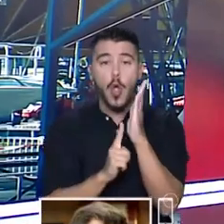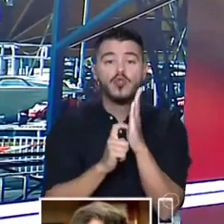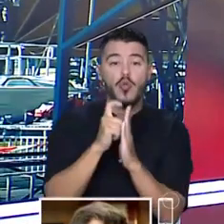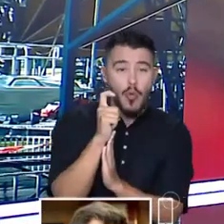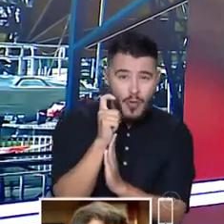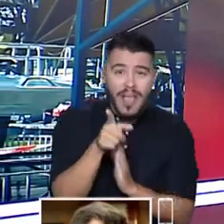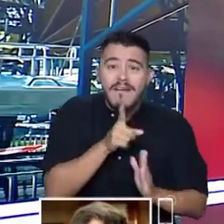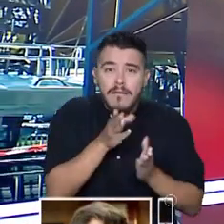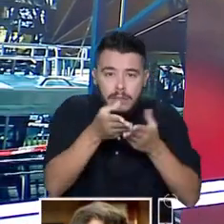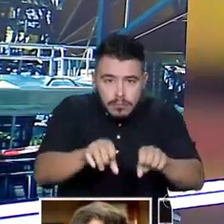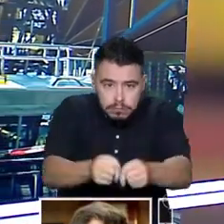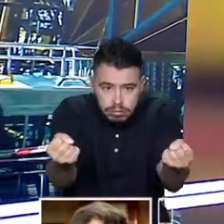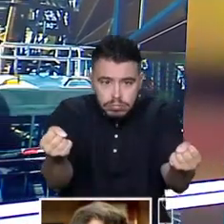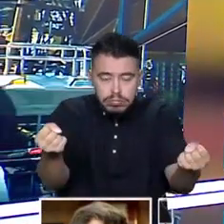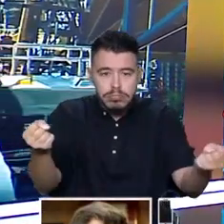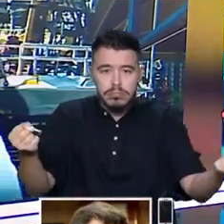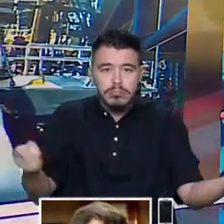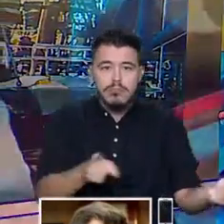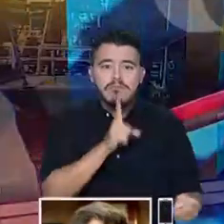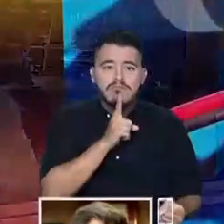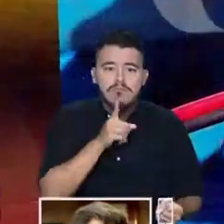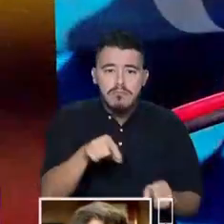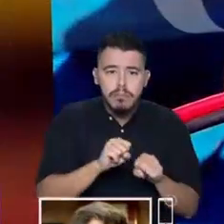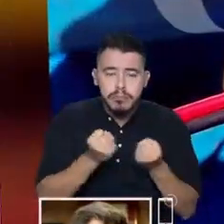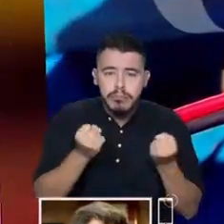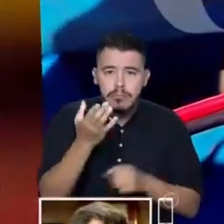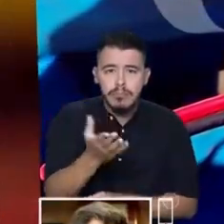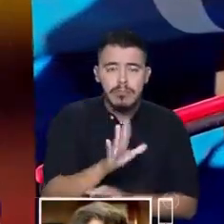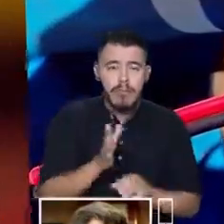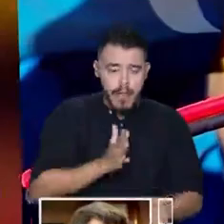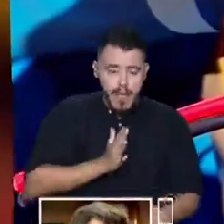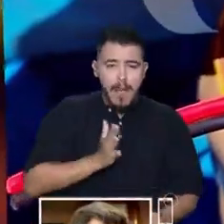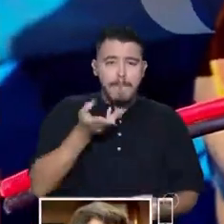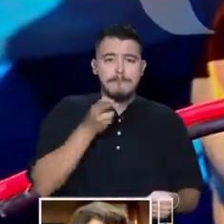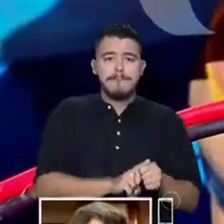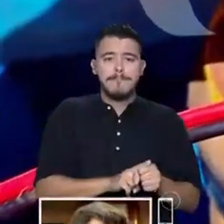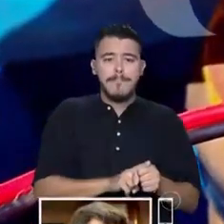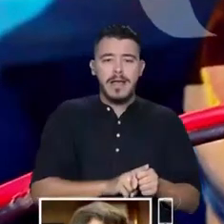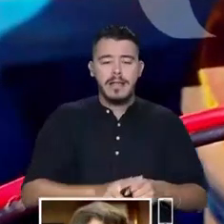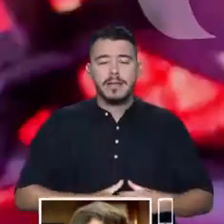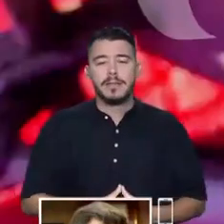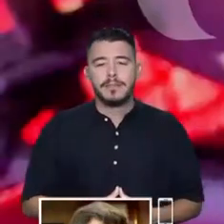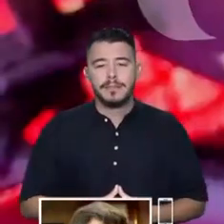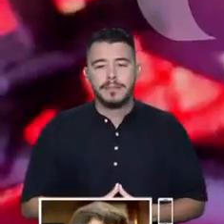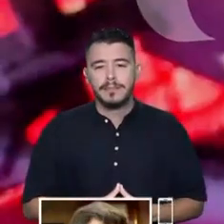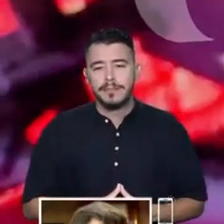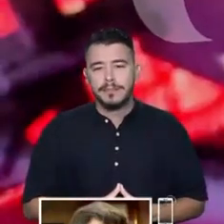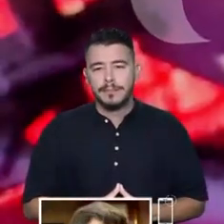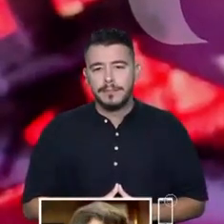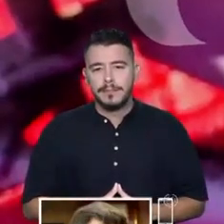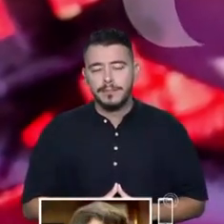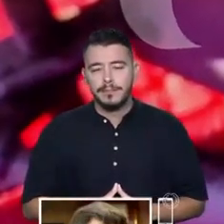δηλαδή, εκτός από αυτό που το βλέπουμε εδώ, υπάρχει και το αποτέλεσμα. Συμφωνώ απολύτως, αλλά και πάλι θέλω να